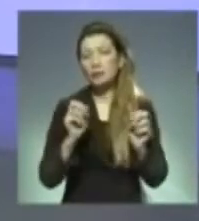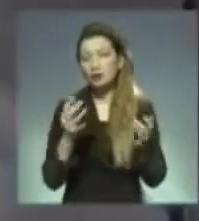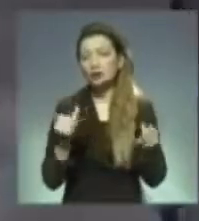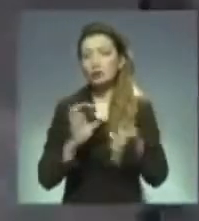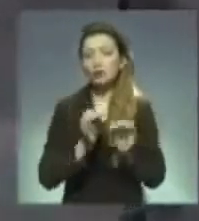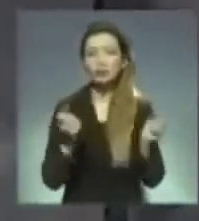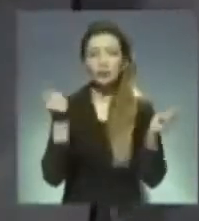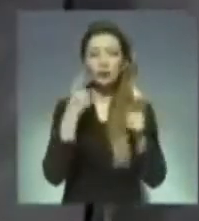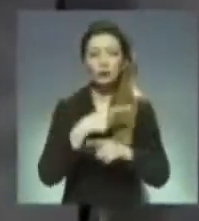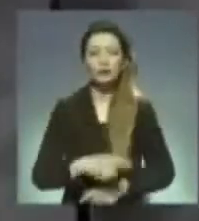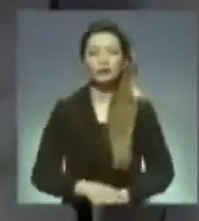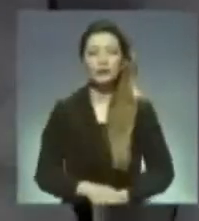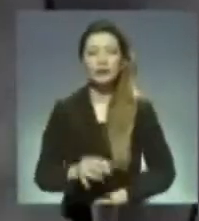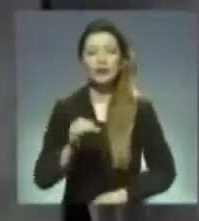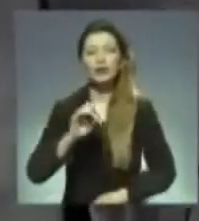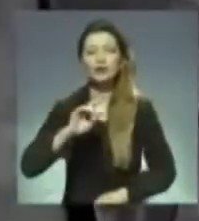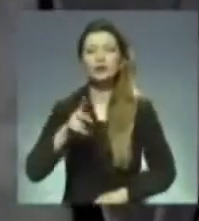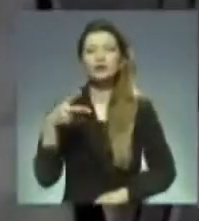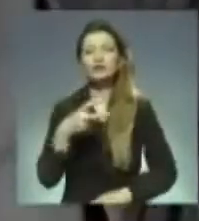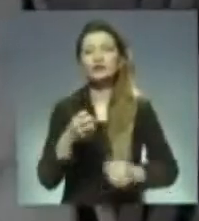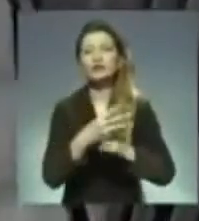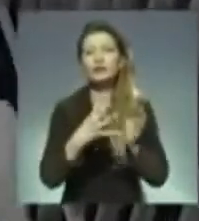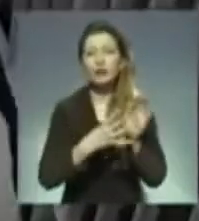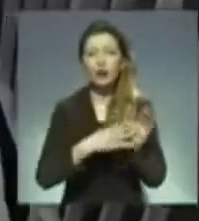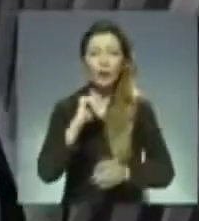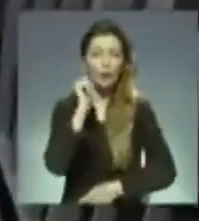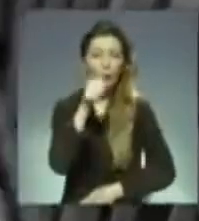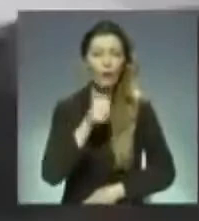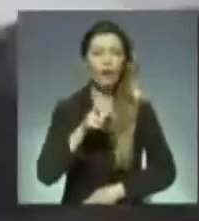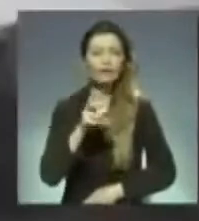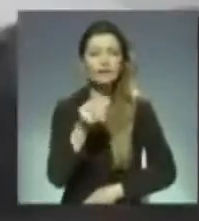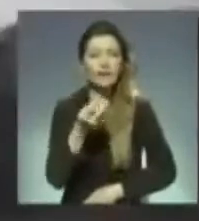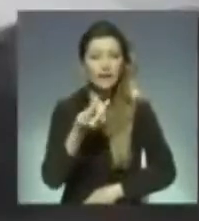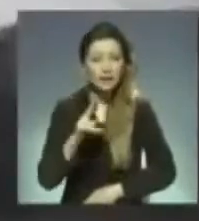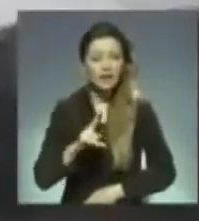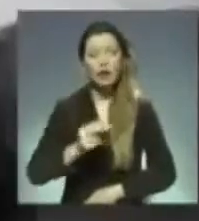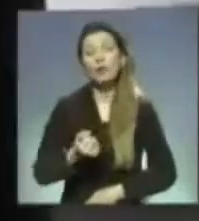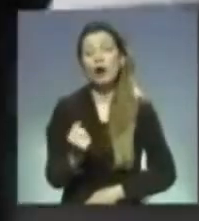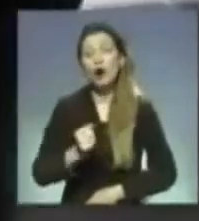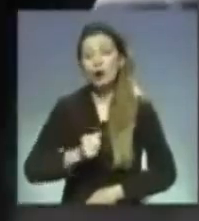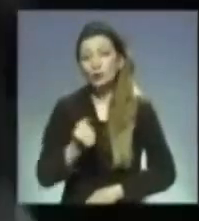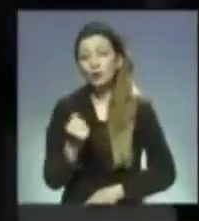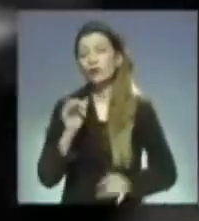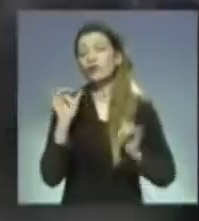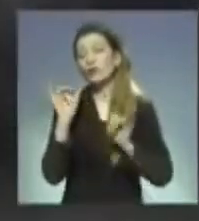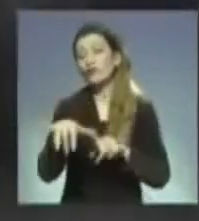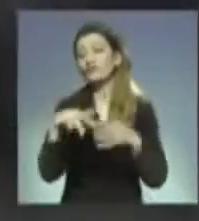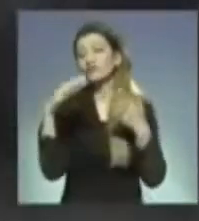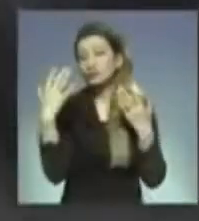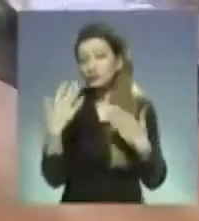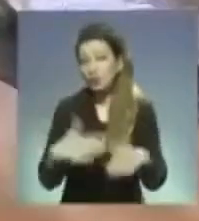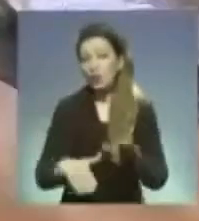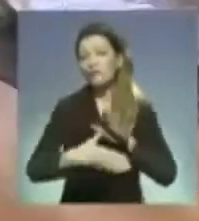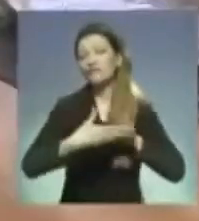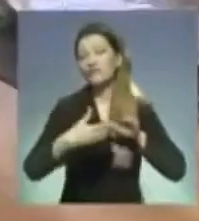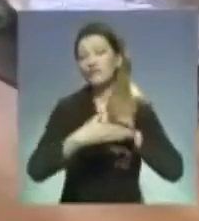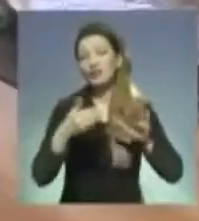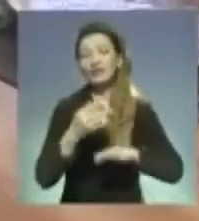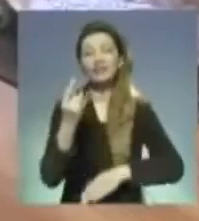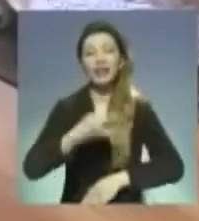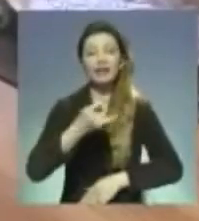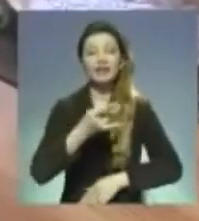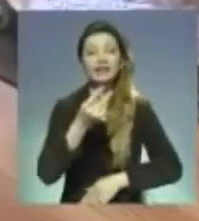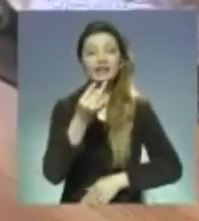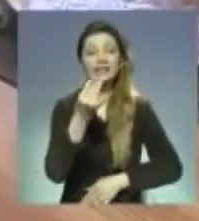Султангиреевой. В июле 2019-го Анастасия, погостив у подруги, вызвала такси через приложение InDriver. Рядом